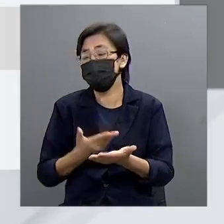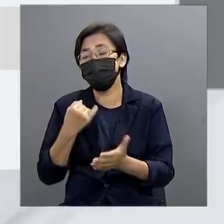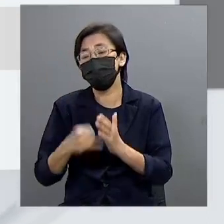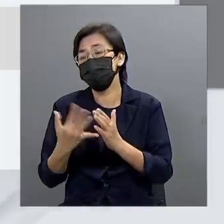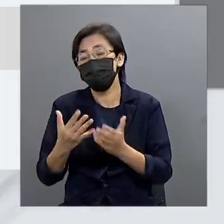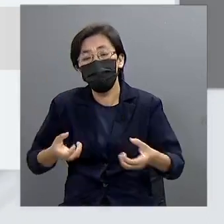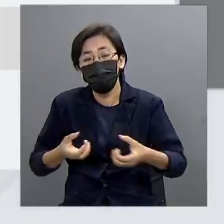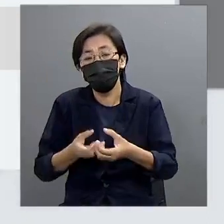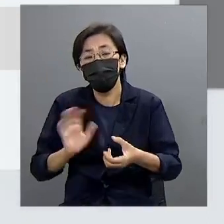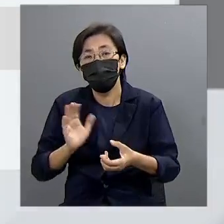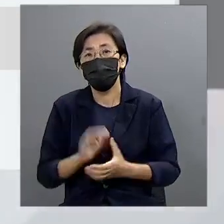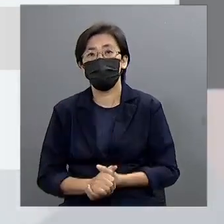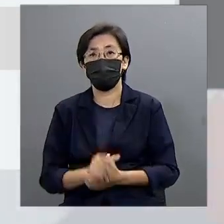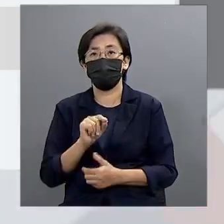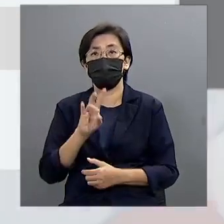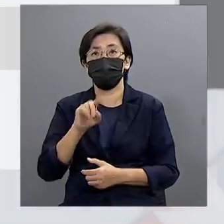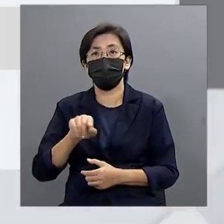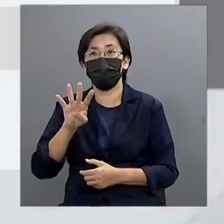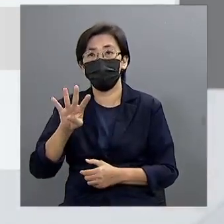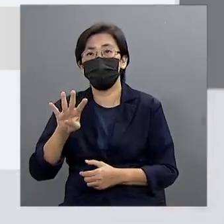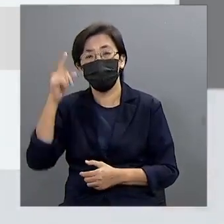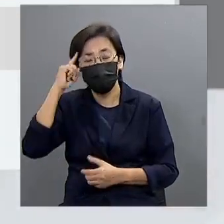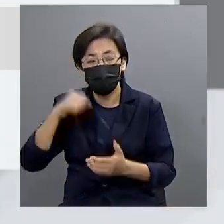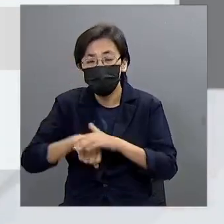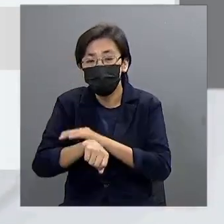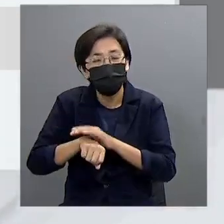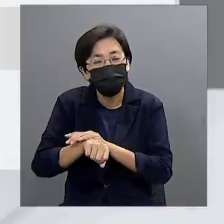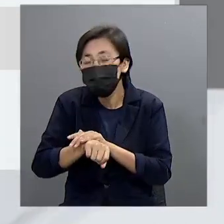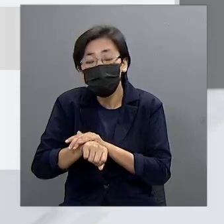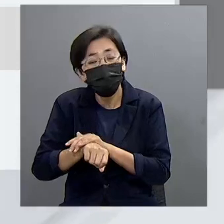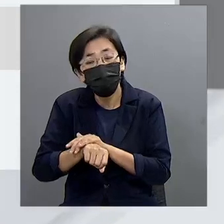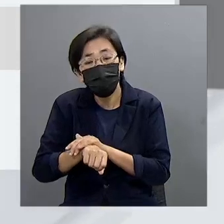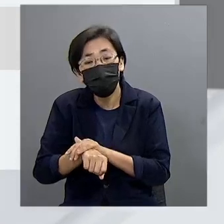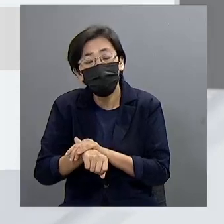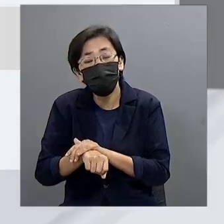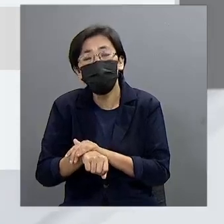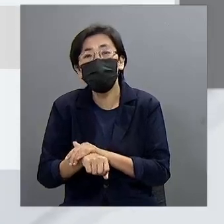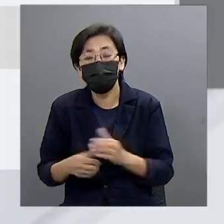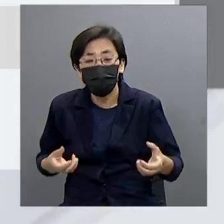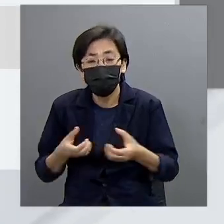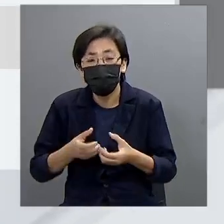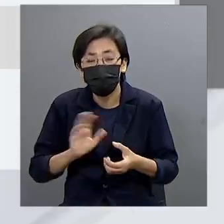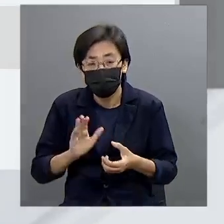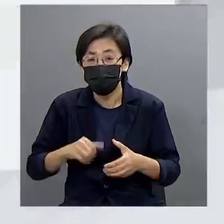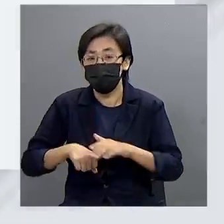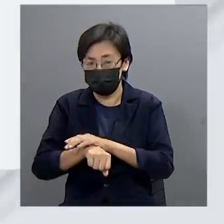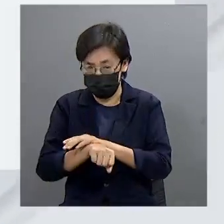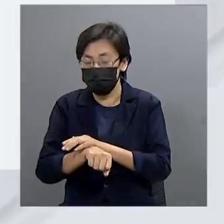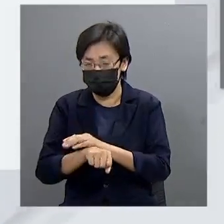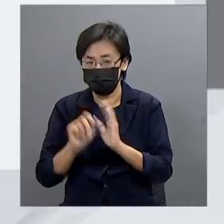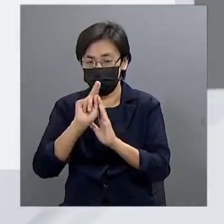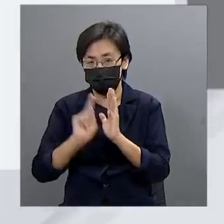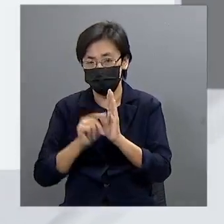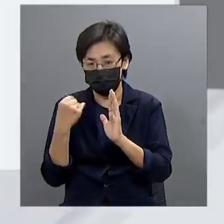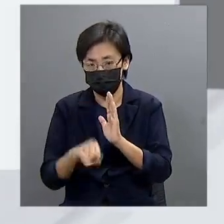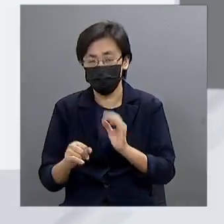ก 27.4 คิดว่าซื้อหวยใต้ดินก็ไม่เป็นการพนันเหมือนกันทั้งที่จริงๆหวยใต้ดินผิดกฎหมายนะคะนอกจากนี้ยังพบด้วยว่าคน